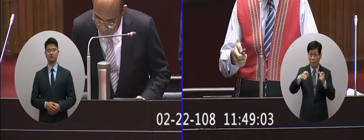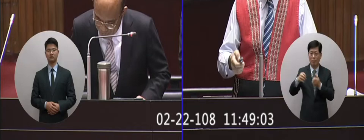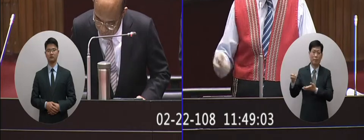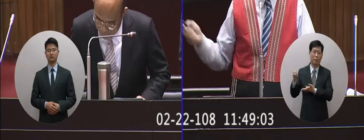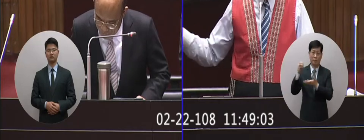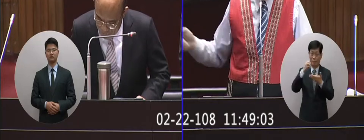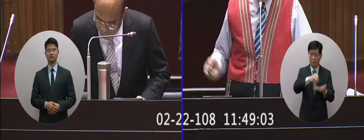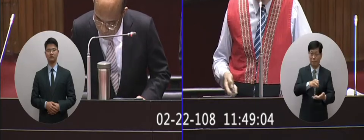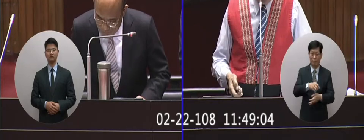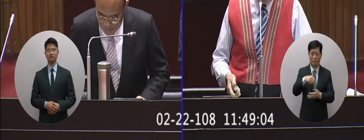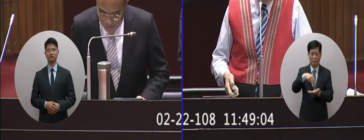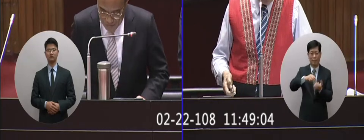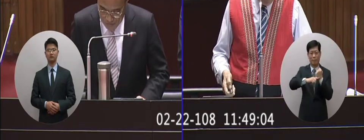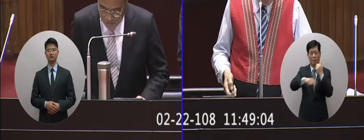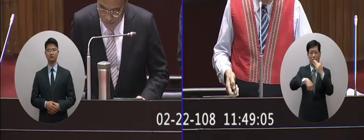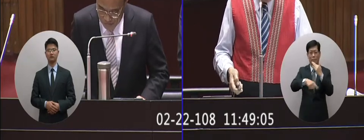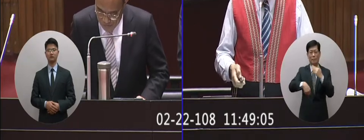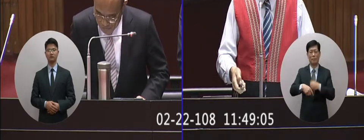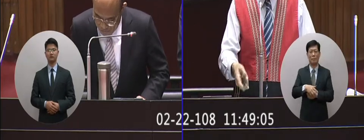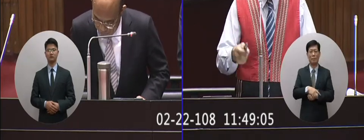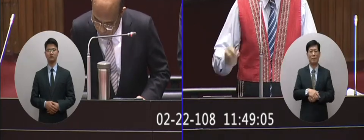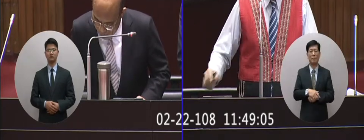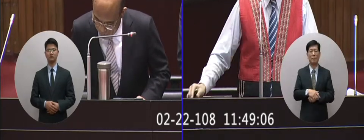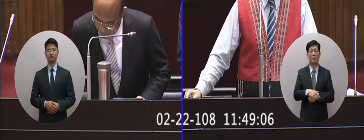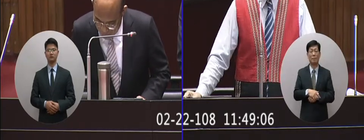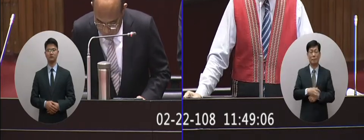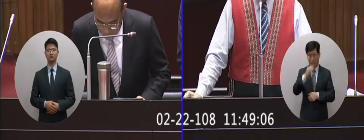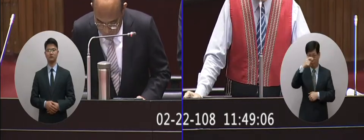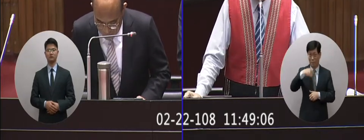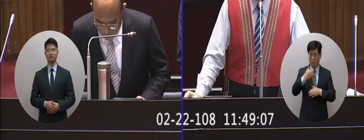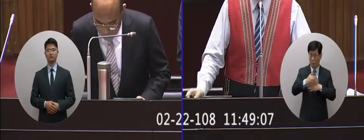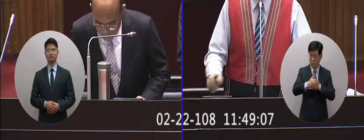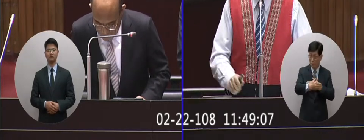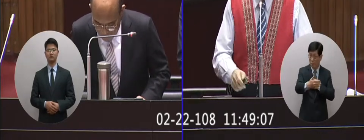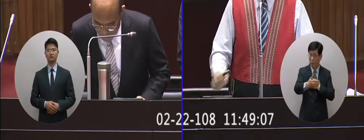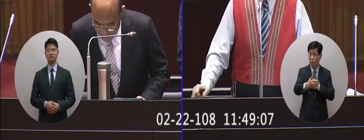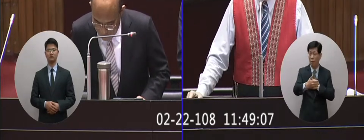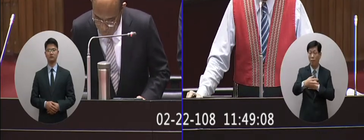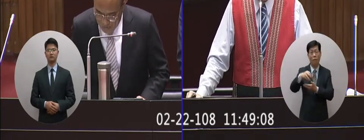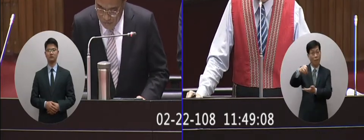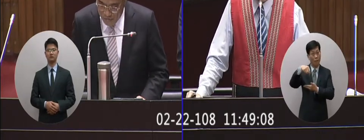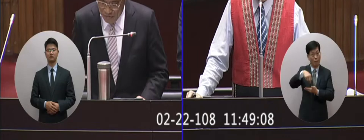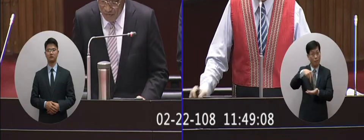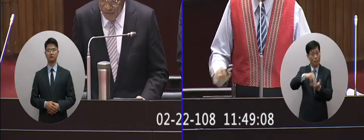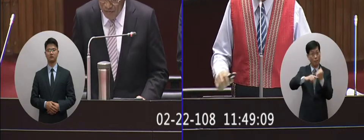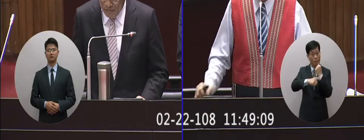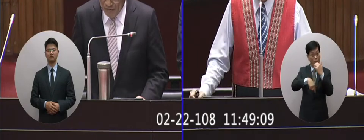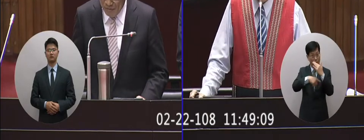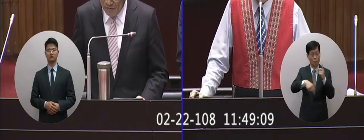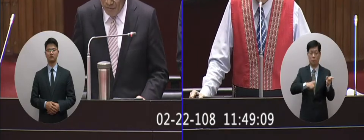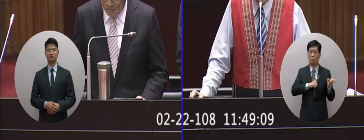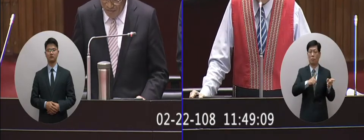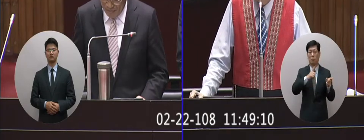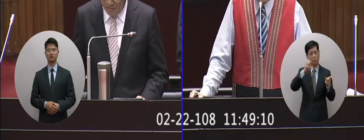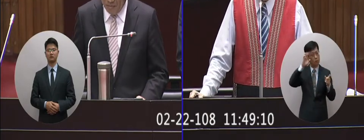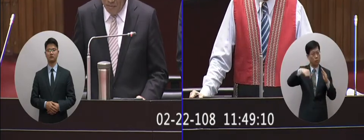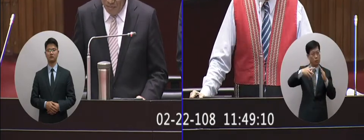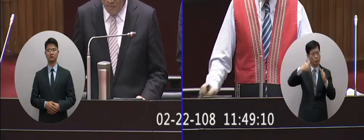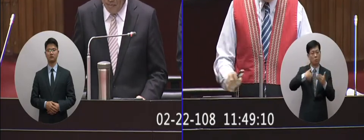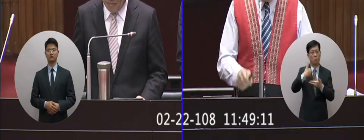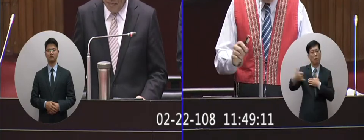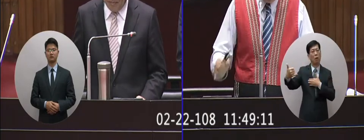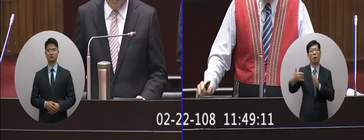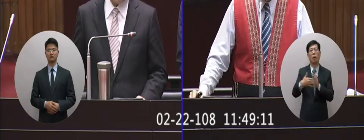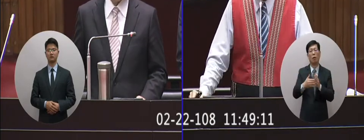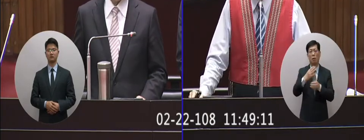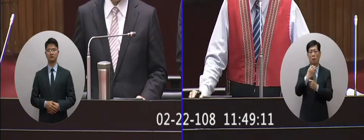到了立法院。我们看这个期程，当然送到立法院的时候，你已经离开立法院，行政院